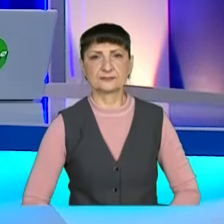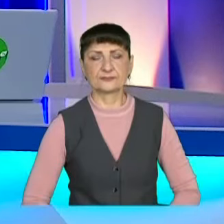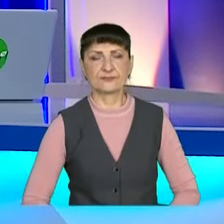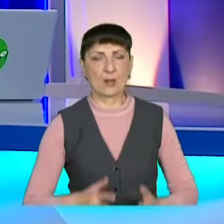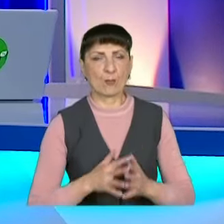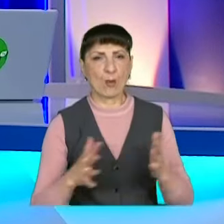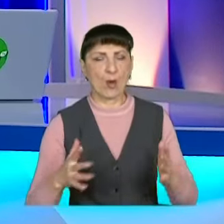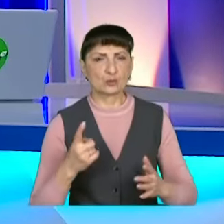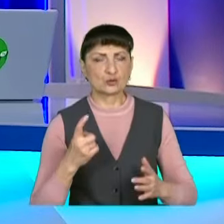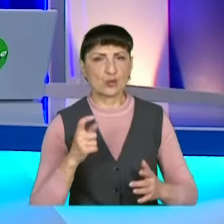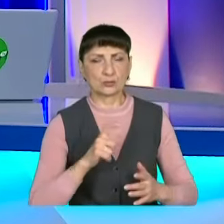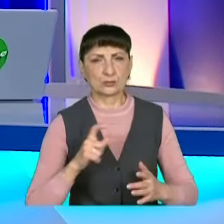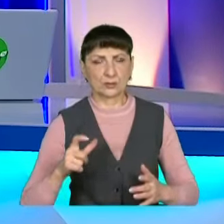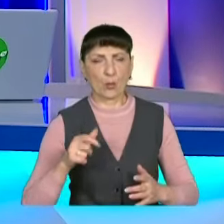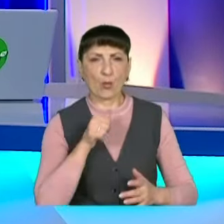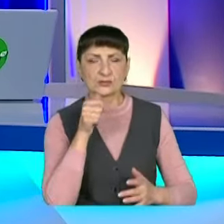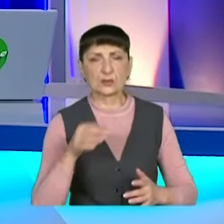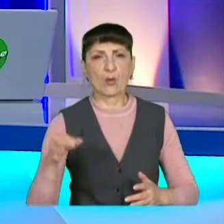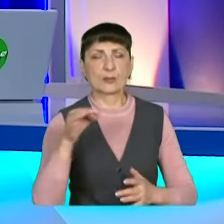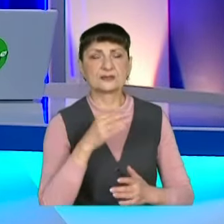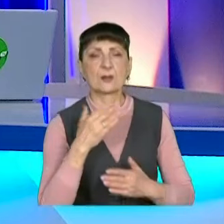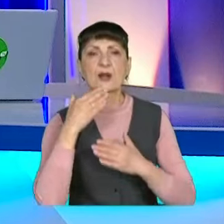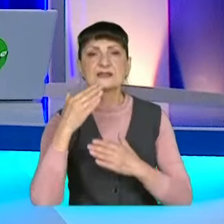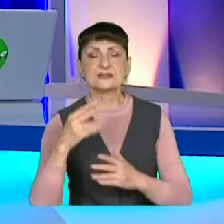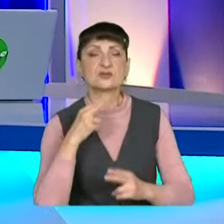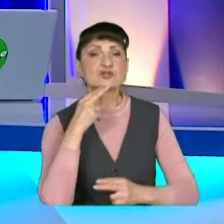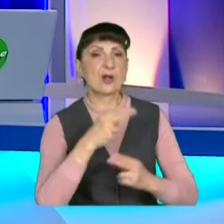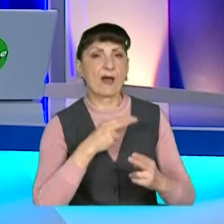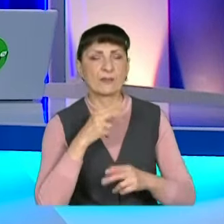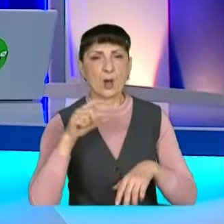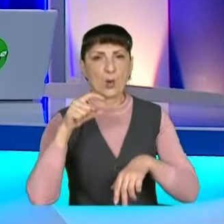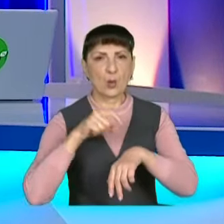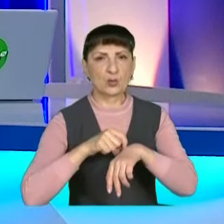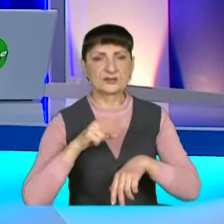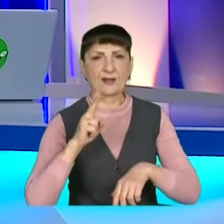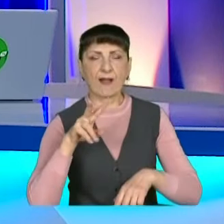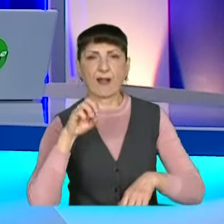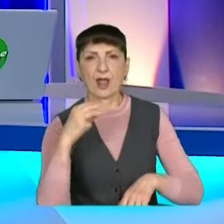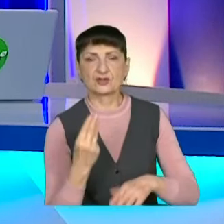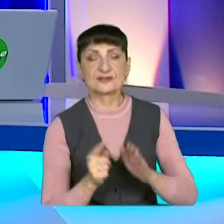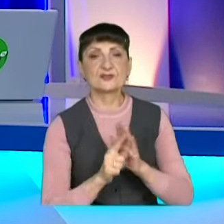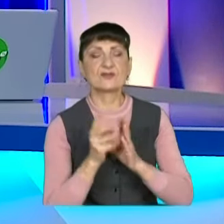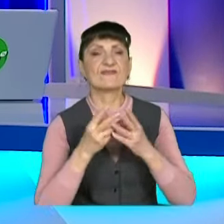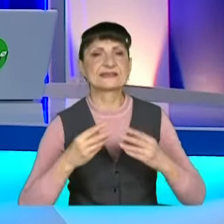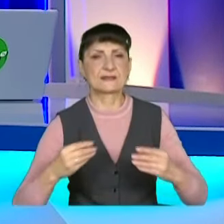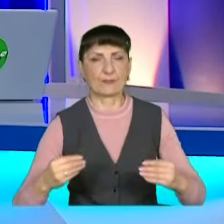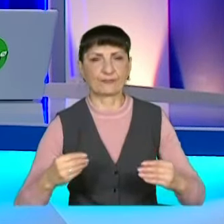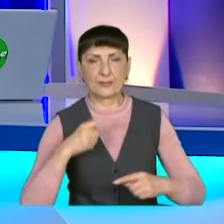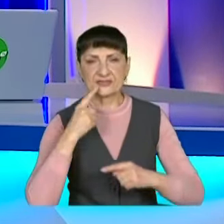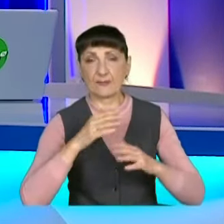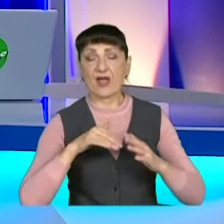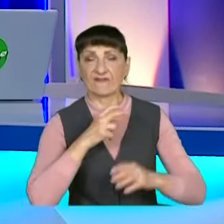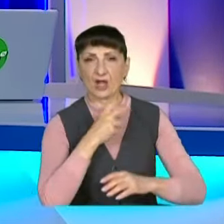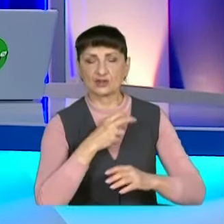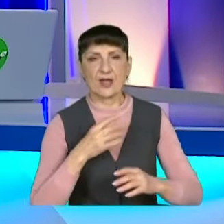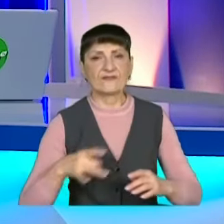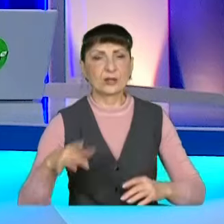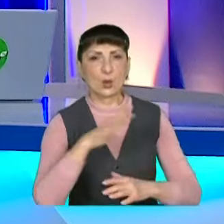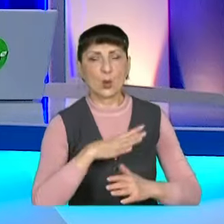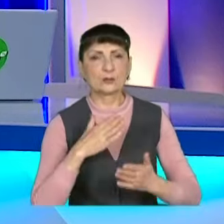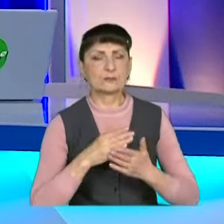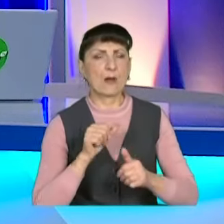Больше сотни жителей Кустанайской области обратились с жалобами на укусы клещей с начала весеннего сезона. По словам специалистов, в регионе